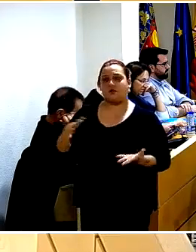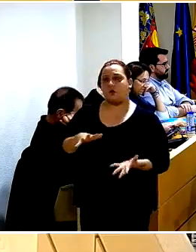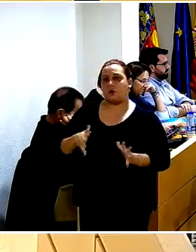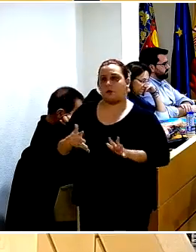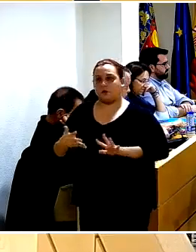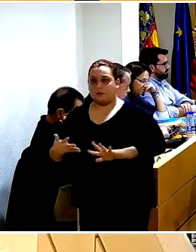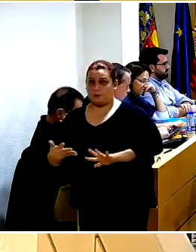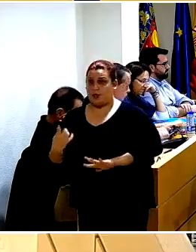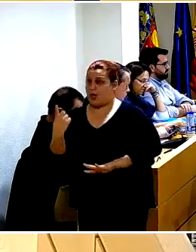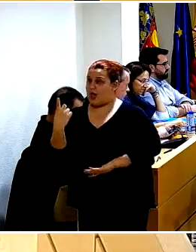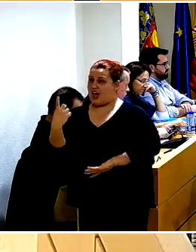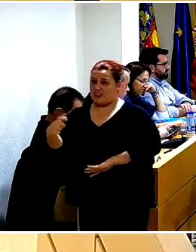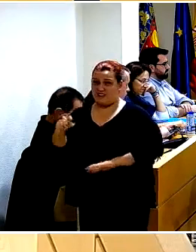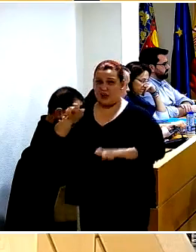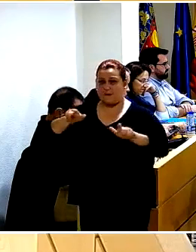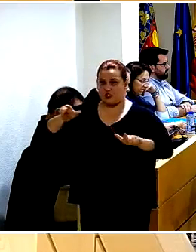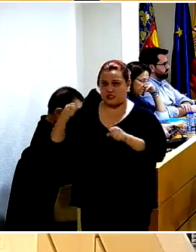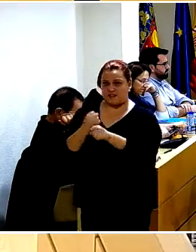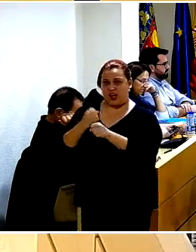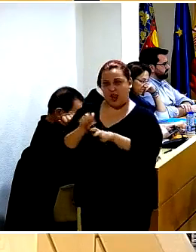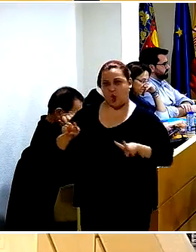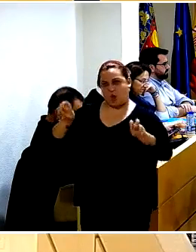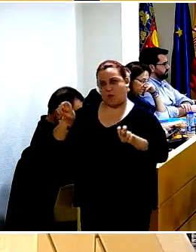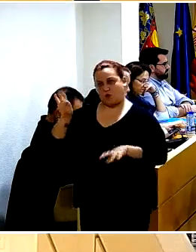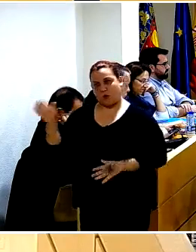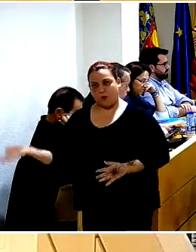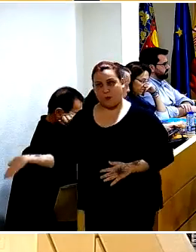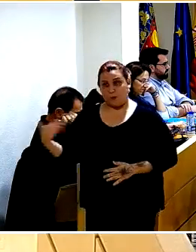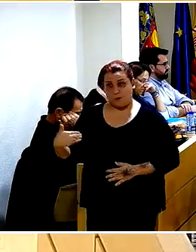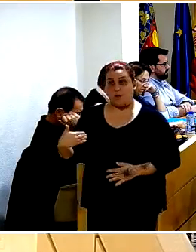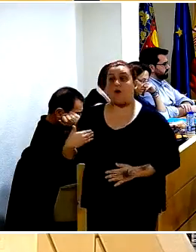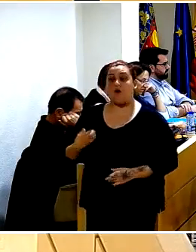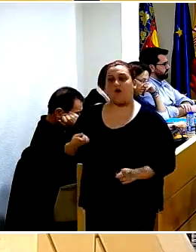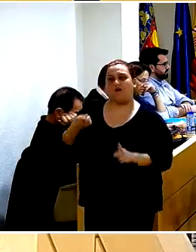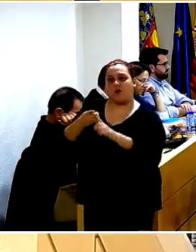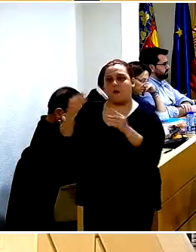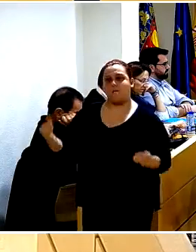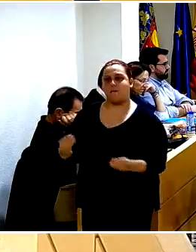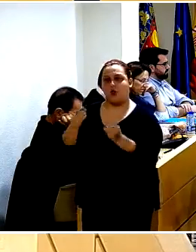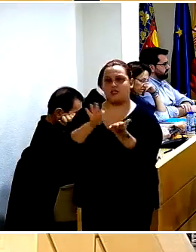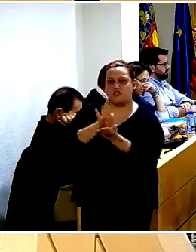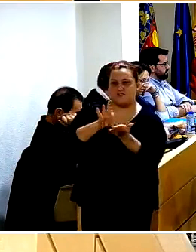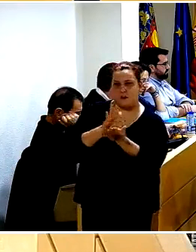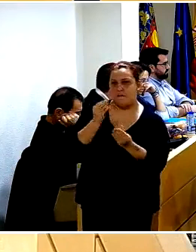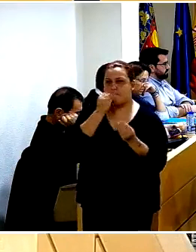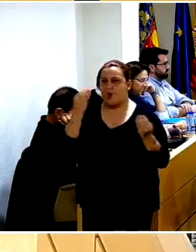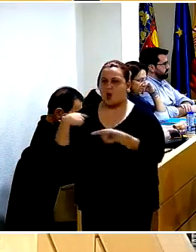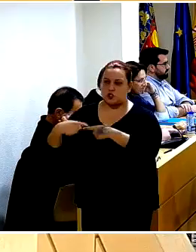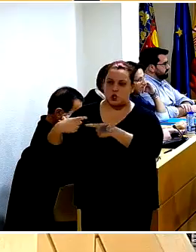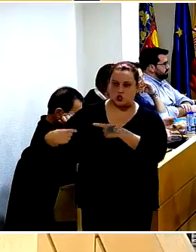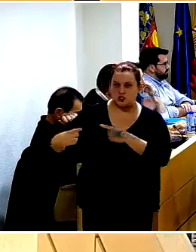increment necessari de personal i una millora dels serveis per a neteja viària, d'edificis, obres,